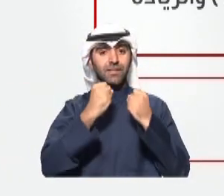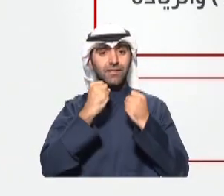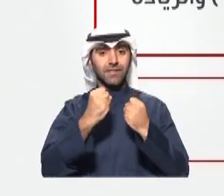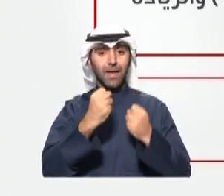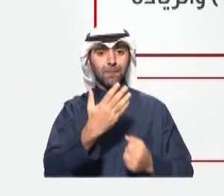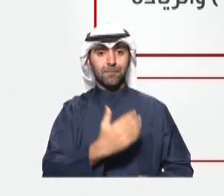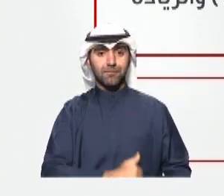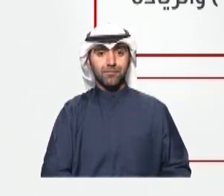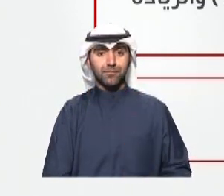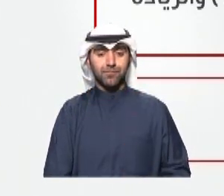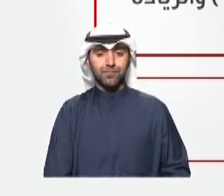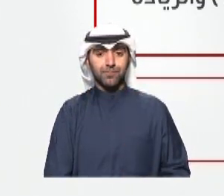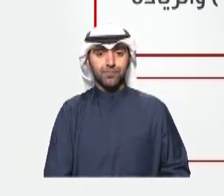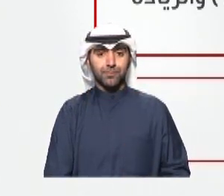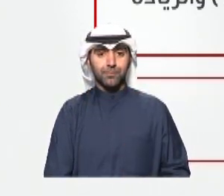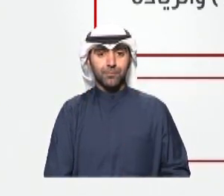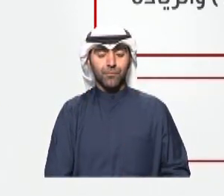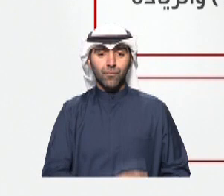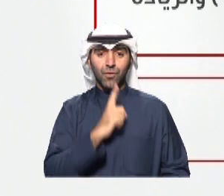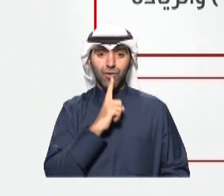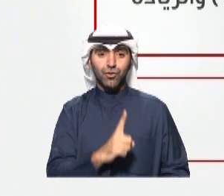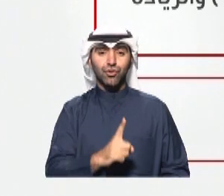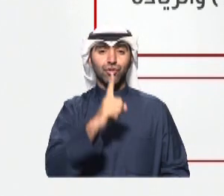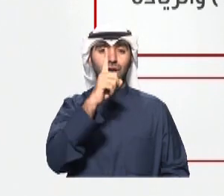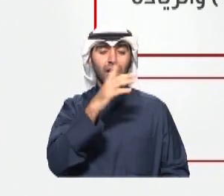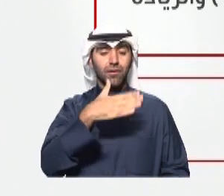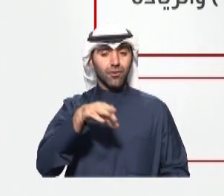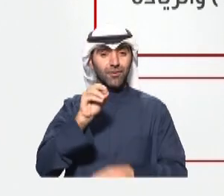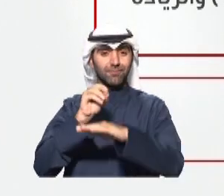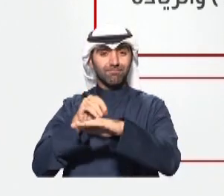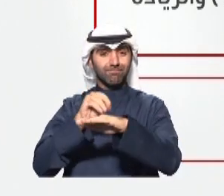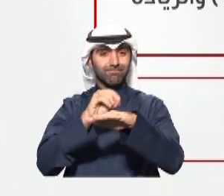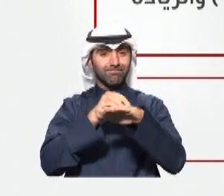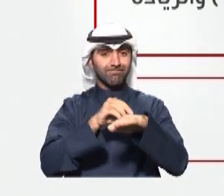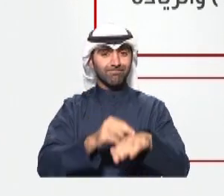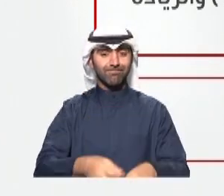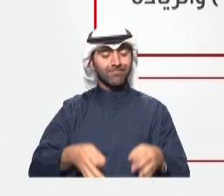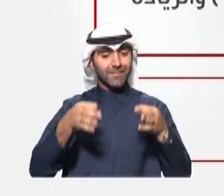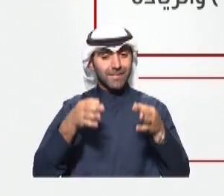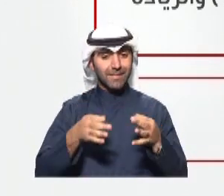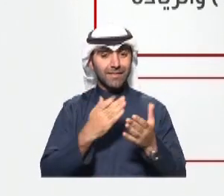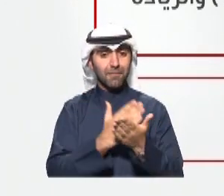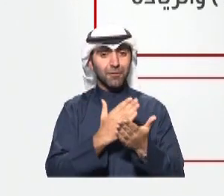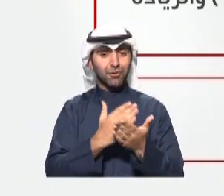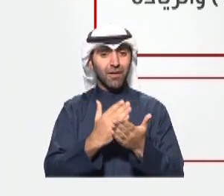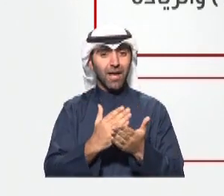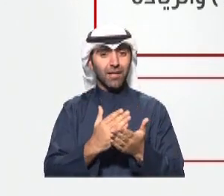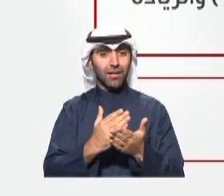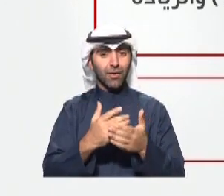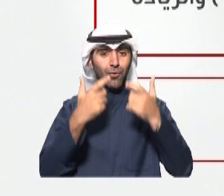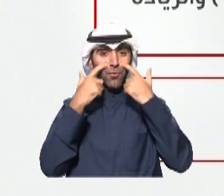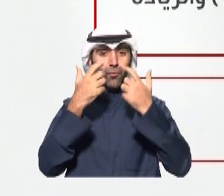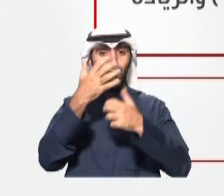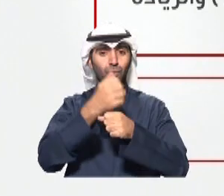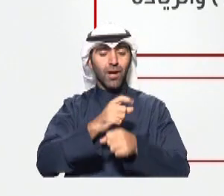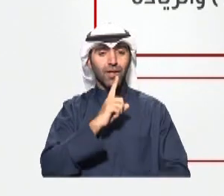تزايد، لكن بالالتزام بإذن الله تعالى ومداومة الحرص نستطيع تغيير هذا المنحنى،